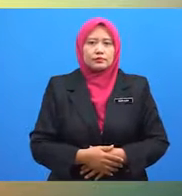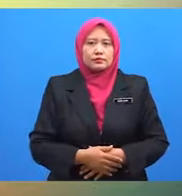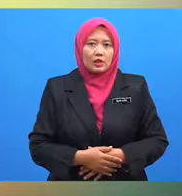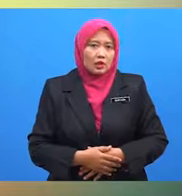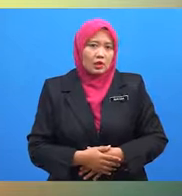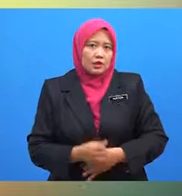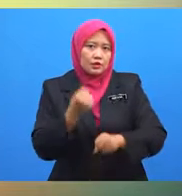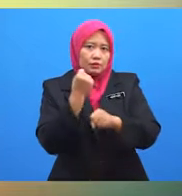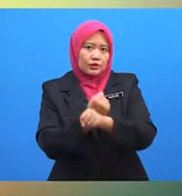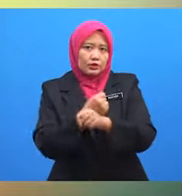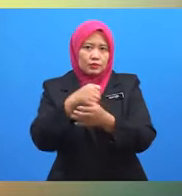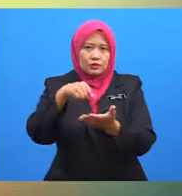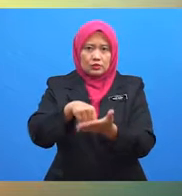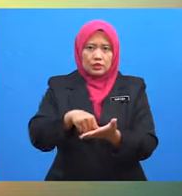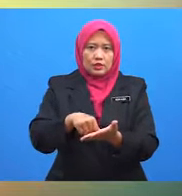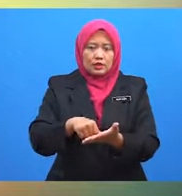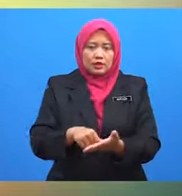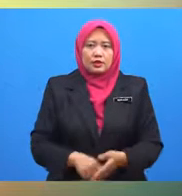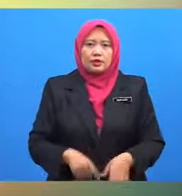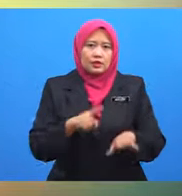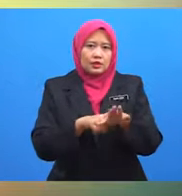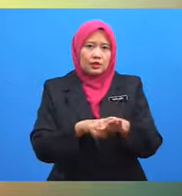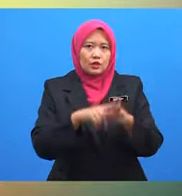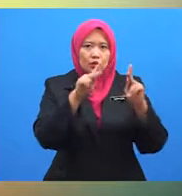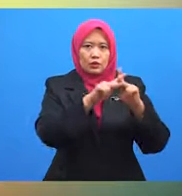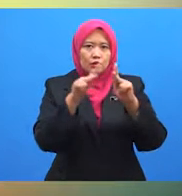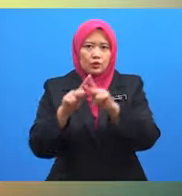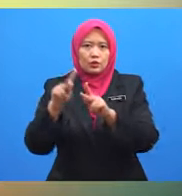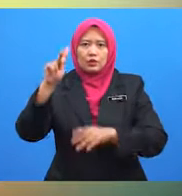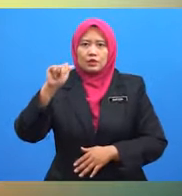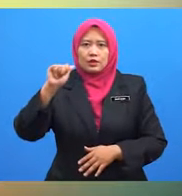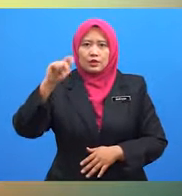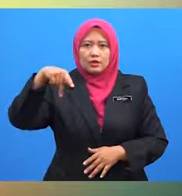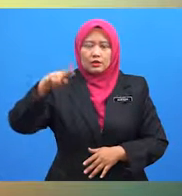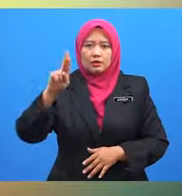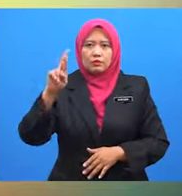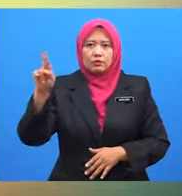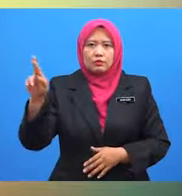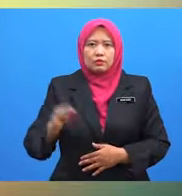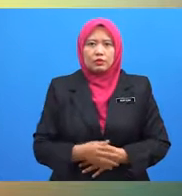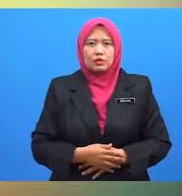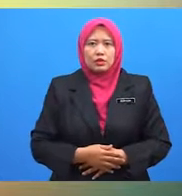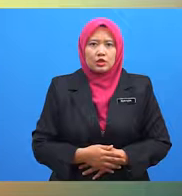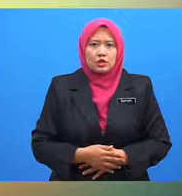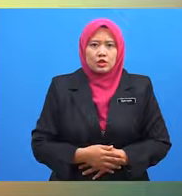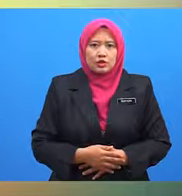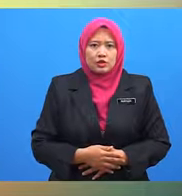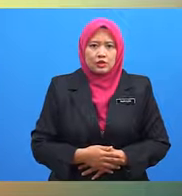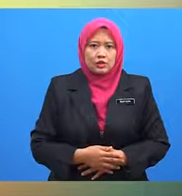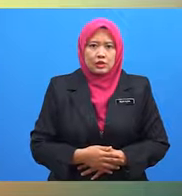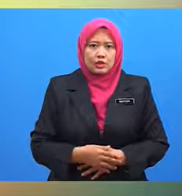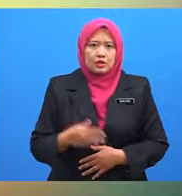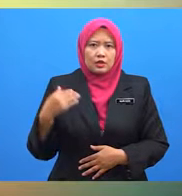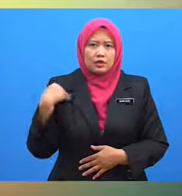686 Masihi atau 608 tahun Syaka. Batu bersurat ini ditemui